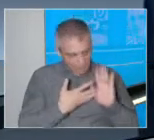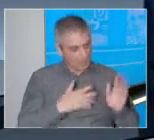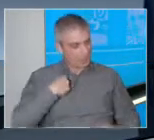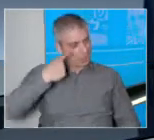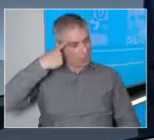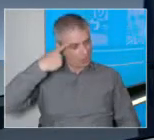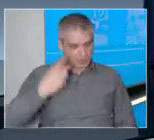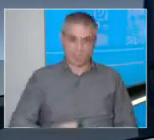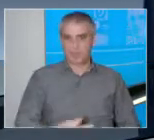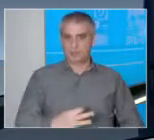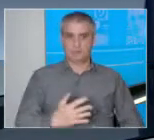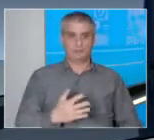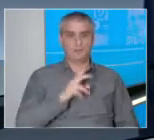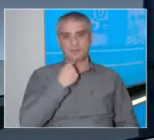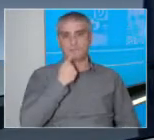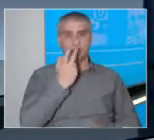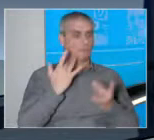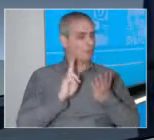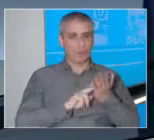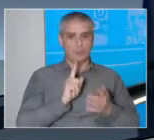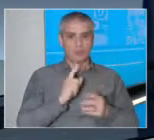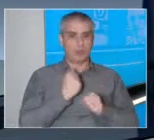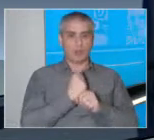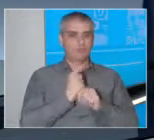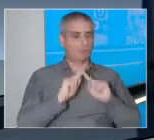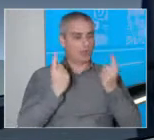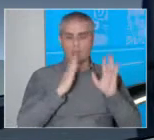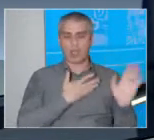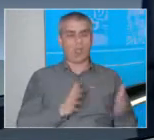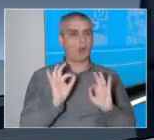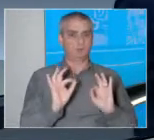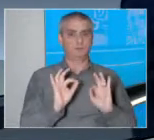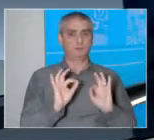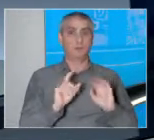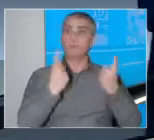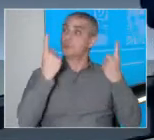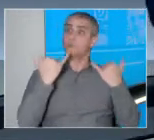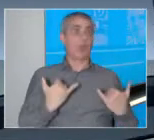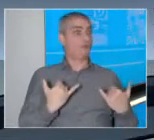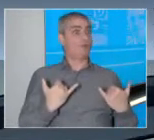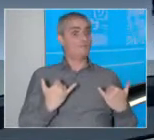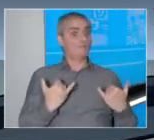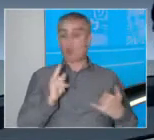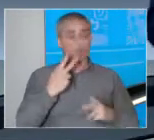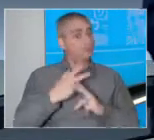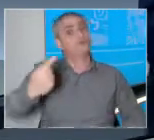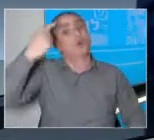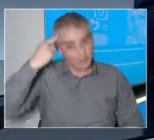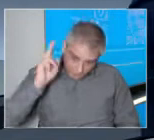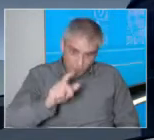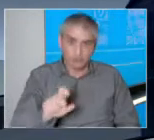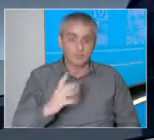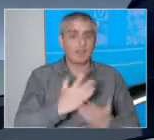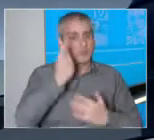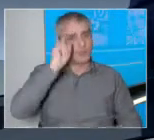יודע, דיווחי שווא, לא נעשו חריגות, הכל בסדר, פתאום עכשיו, לא רק שהוא יודע שיש אשמים,